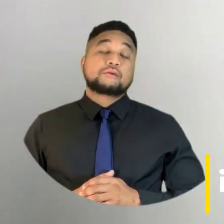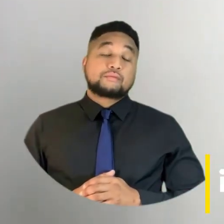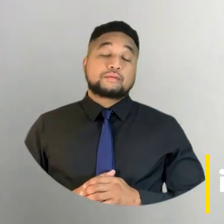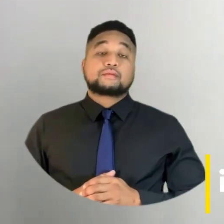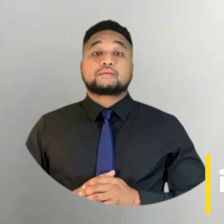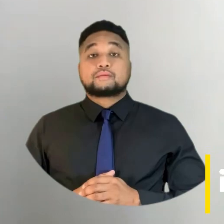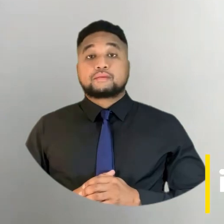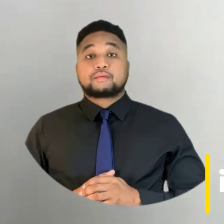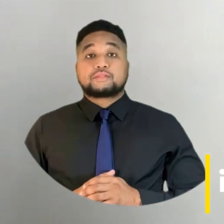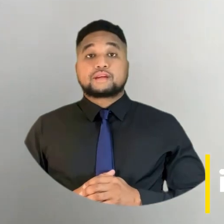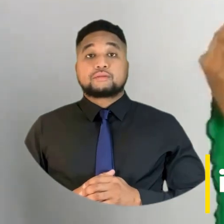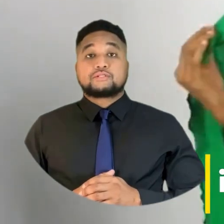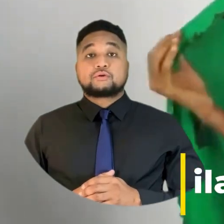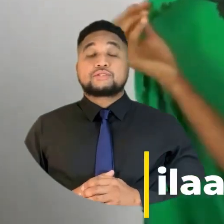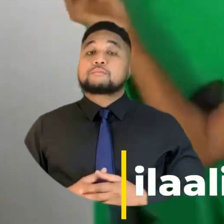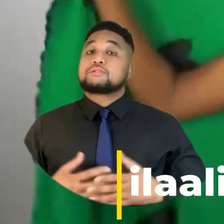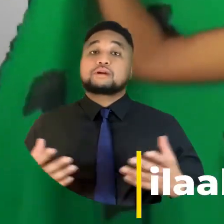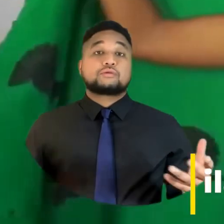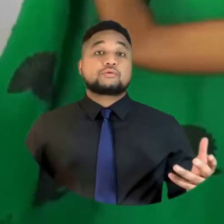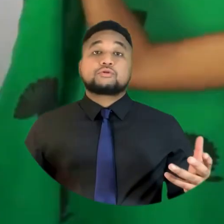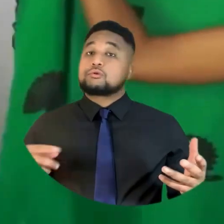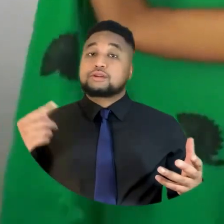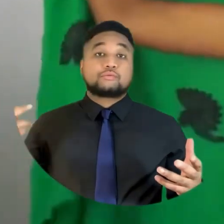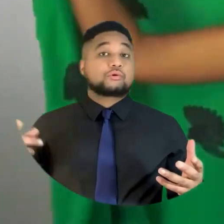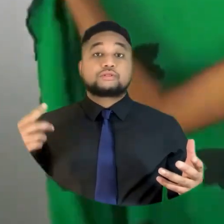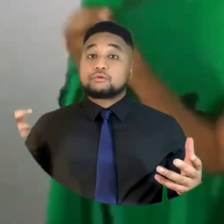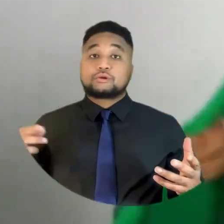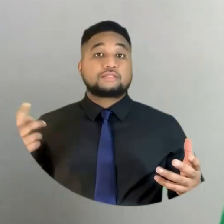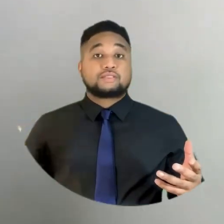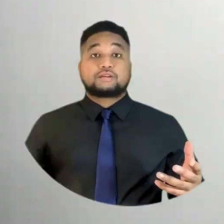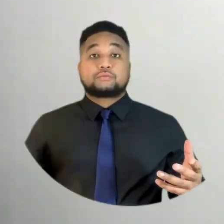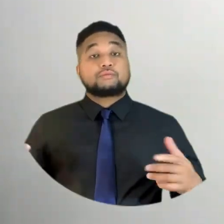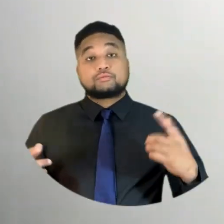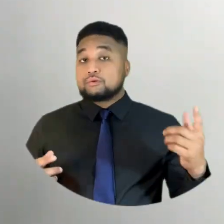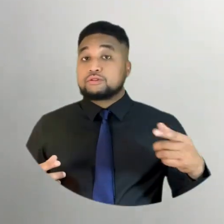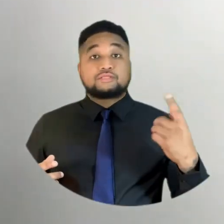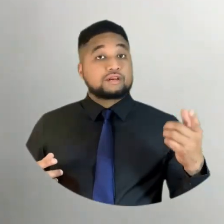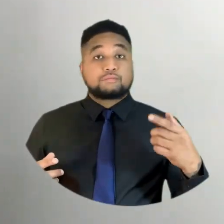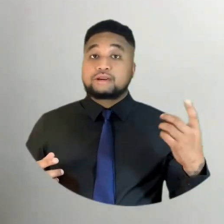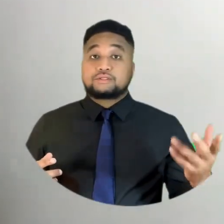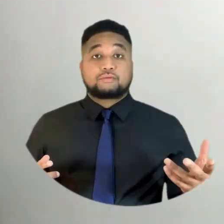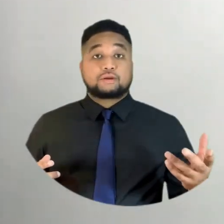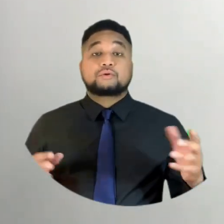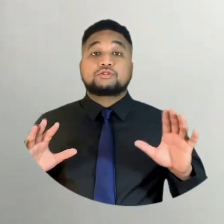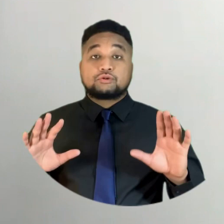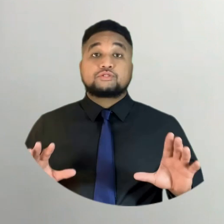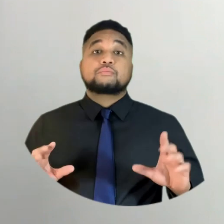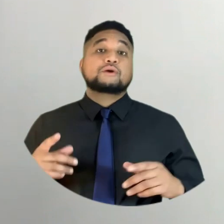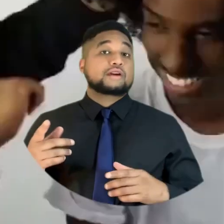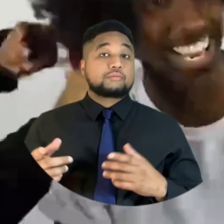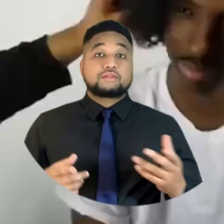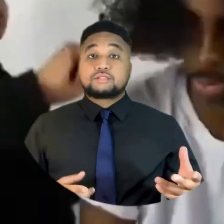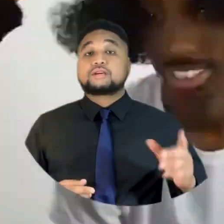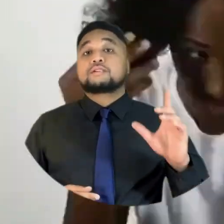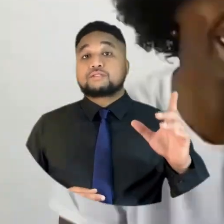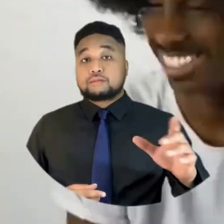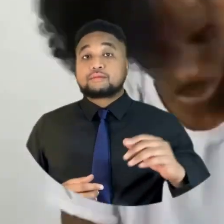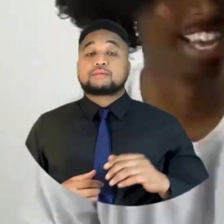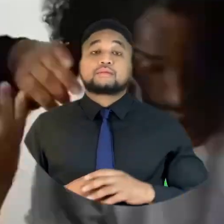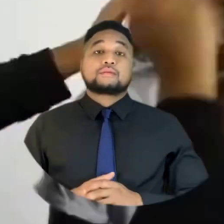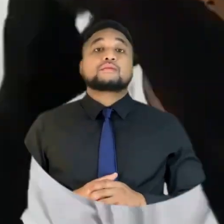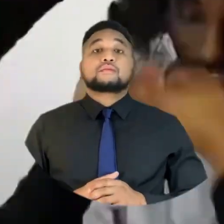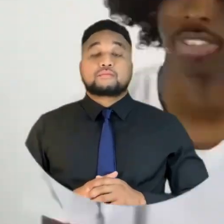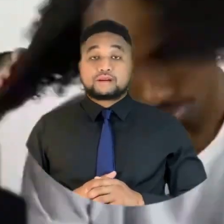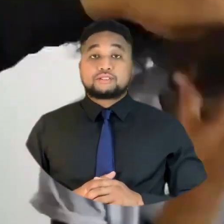dhaqanka soomaalidu wuxuu in badan ku salaysan yahay diinta islaamka dhaqanka soomaalidu waa mid soo jireen ahaa muddo aad u dheer kaasi oo